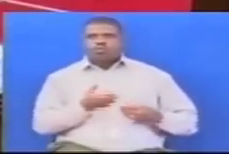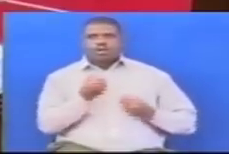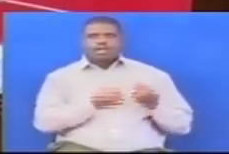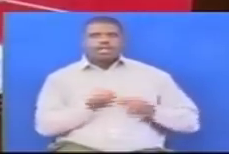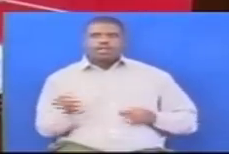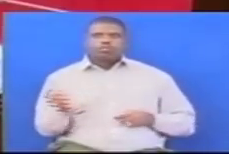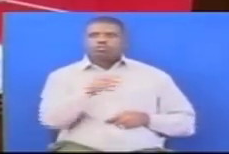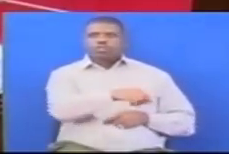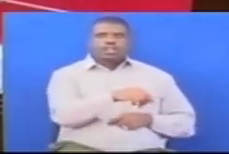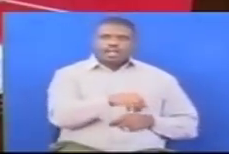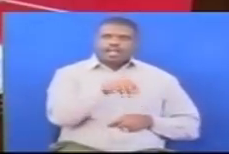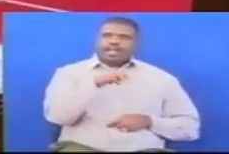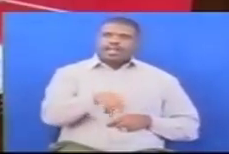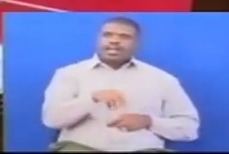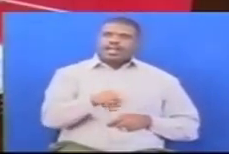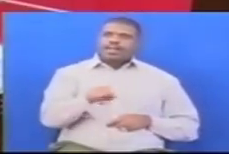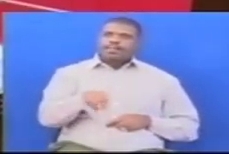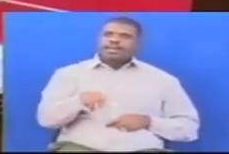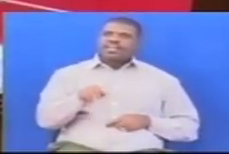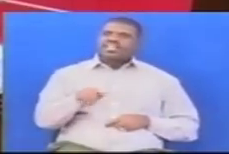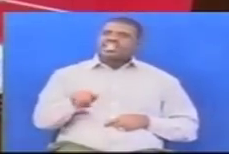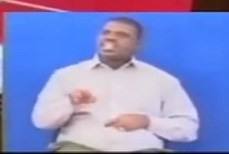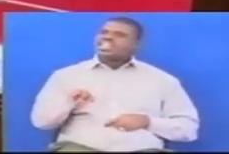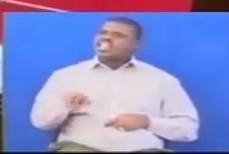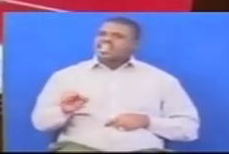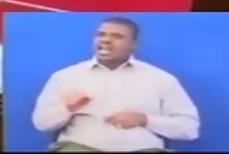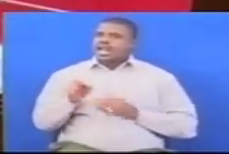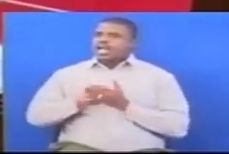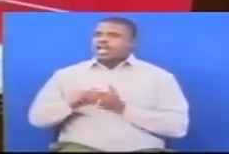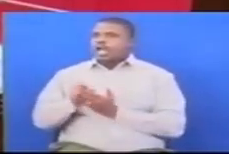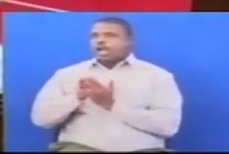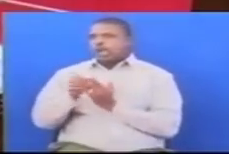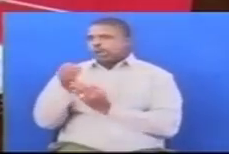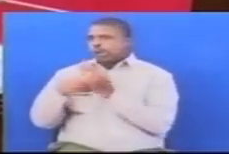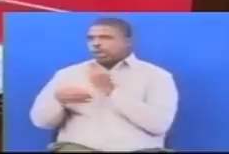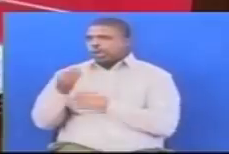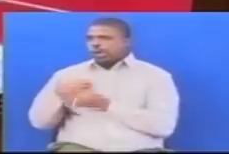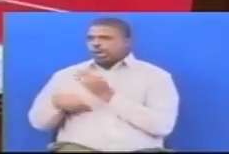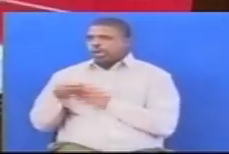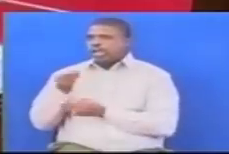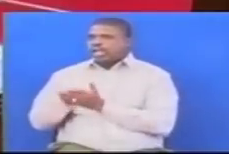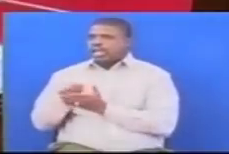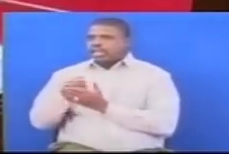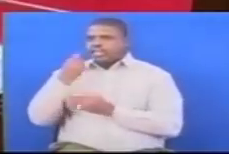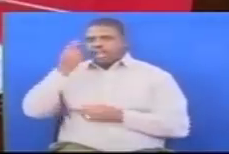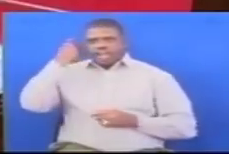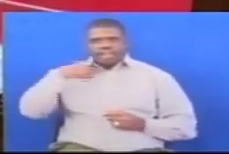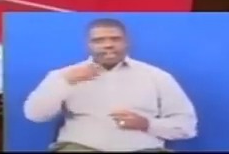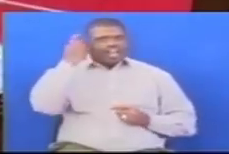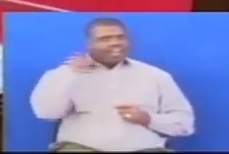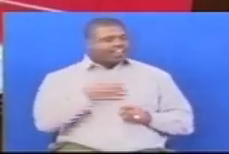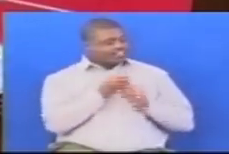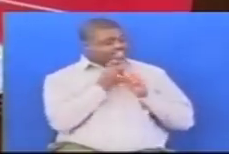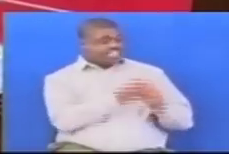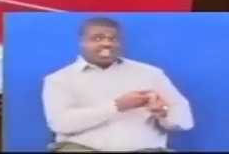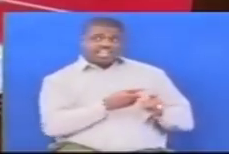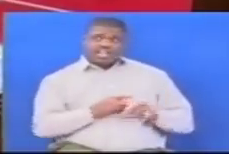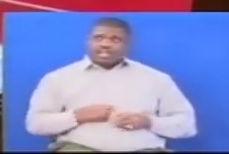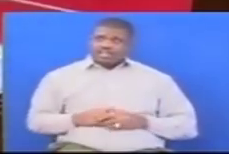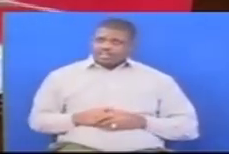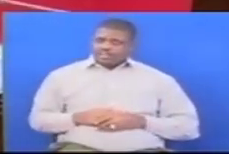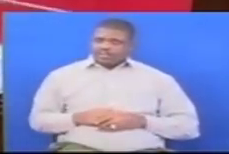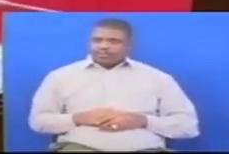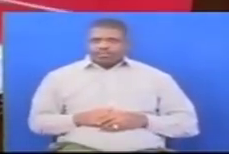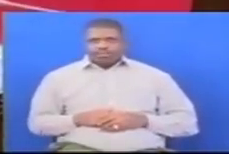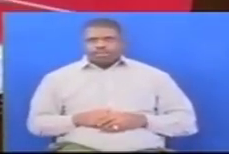Manyere. Anakaa ofisini anakula hela kijanja kijanja. Wafuatilie wote. Wakandarasi wameshirikiana